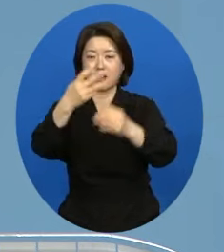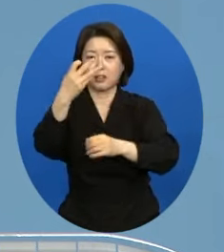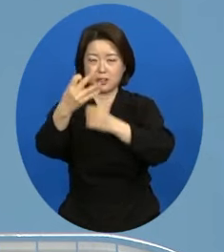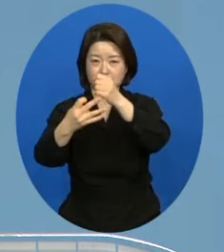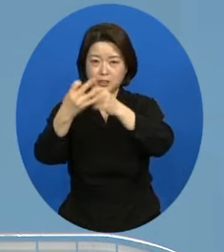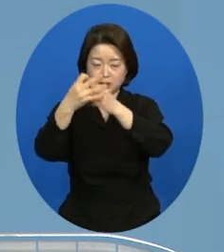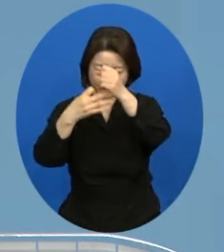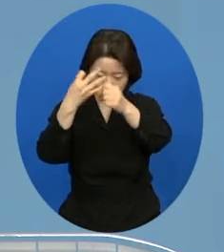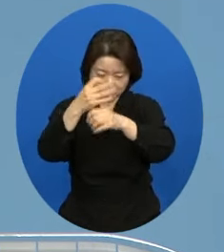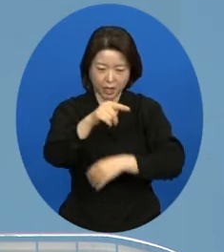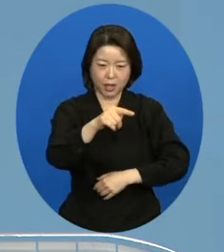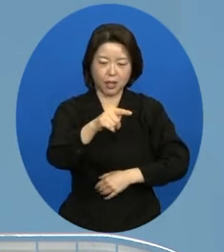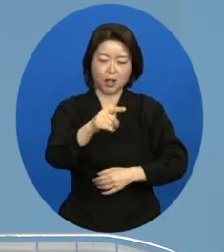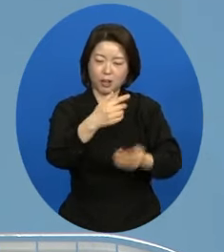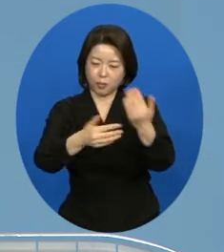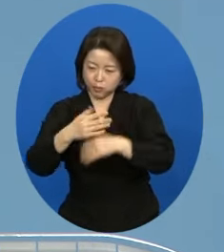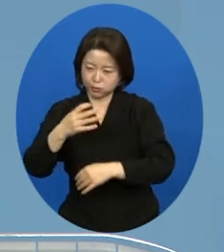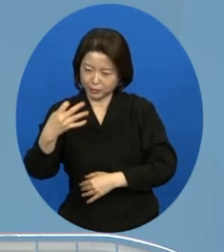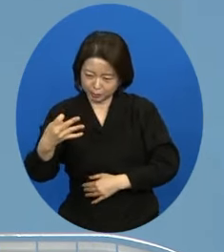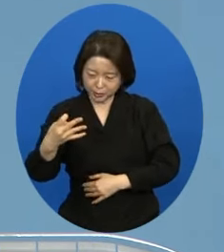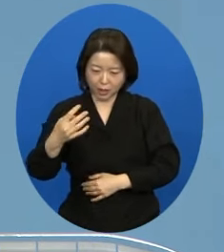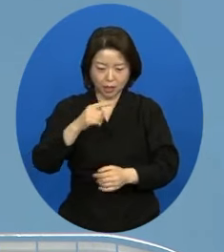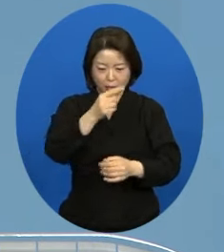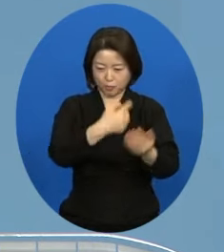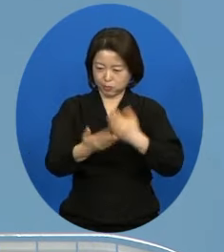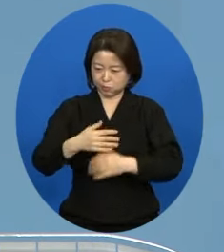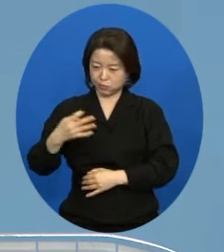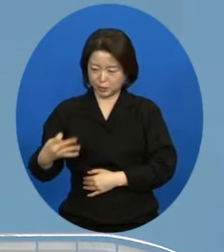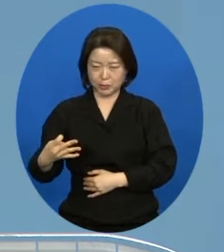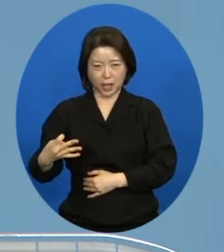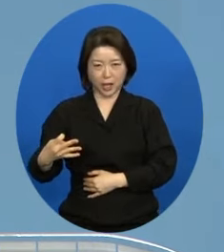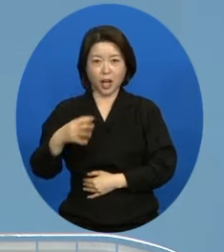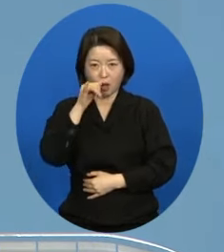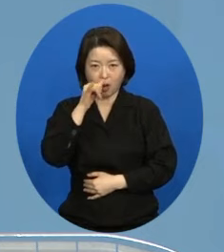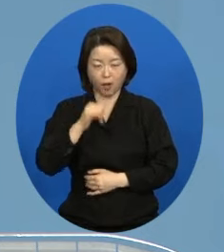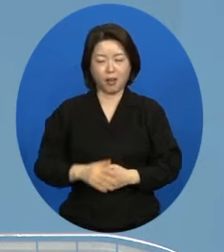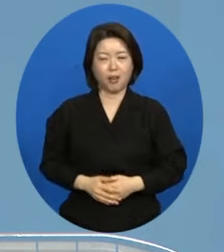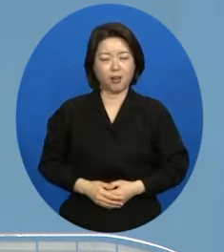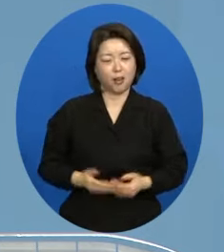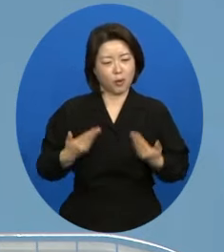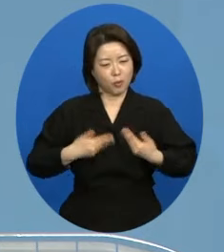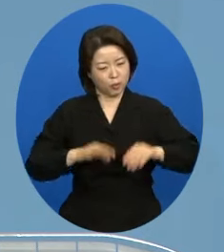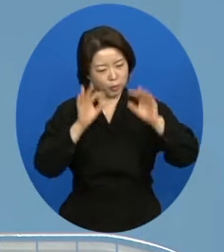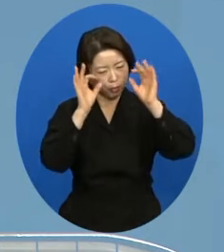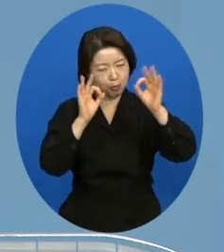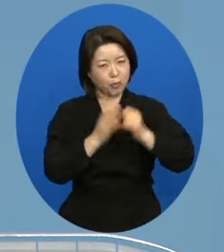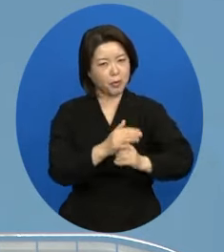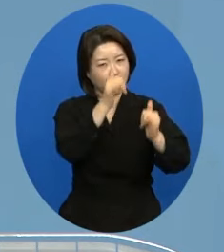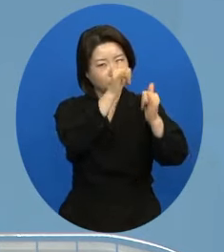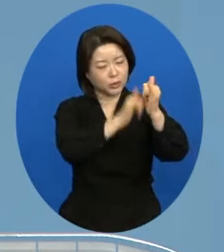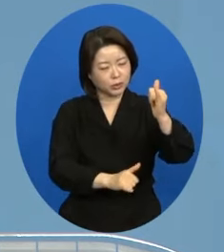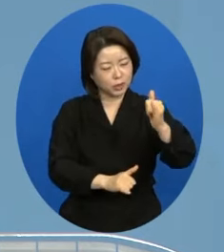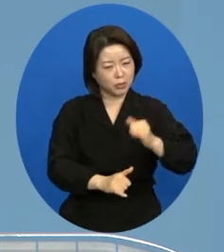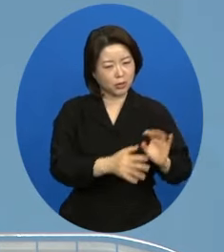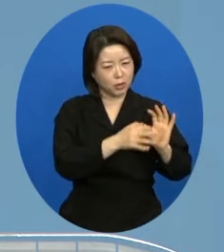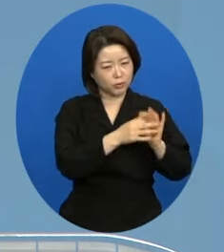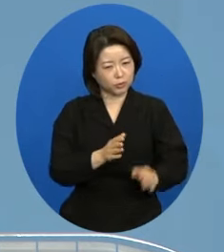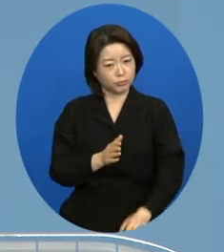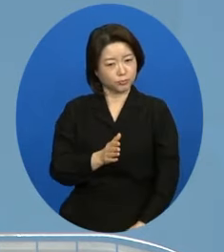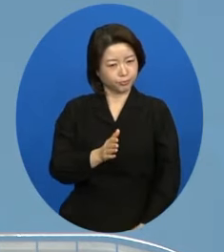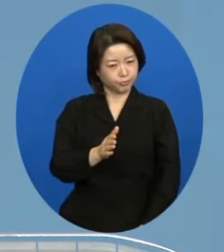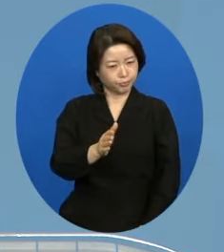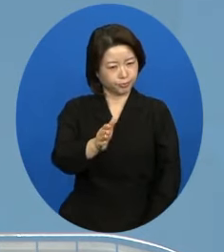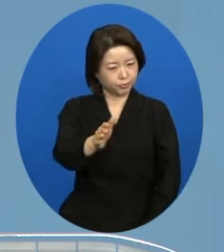14대 이렇게 되는 거예요 근데이 말씀을 가만히 이렇게 묵상해 보면요 역사가 그냥 이렇게 평탄하게 쭉 직선으로